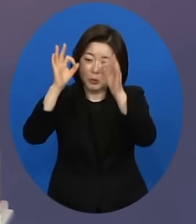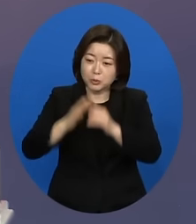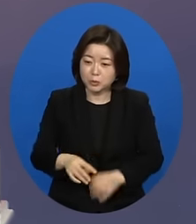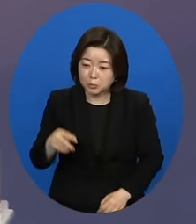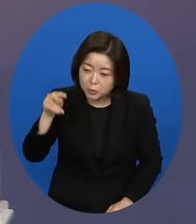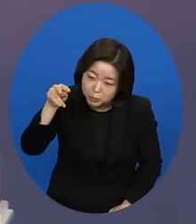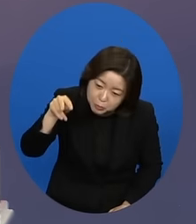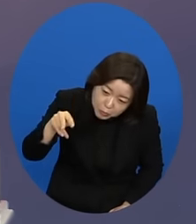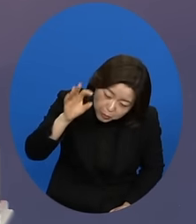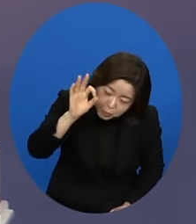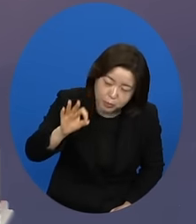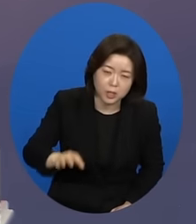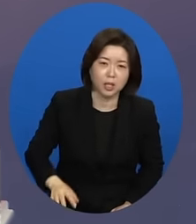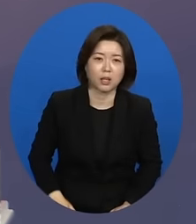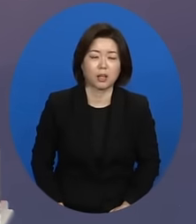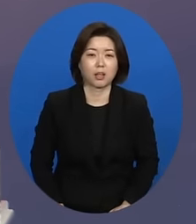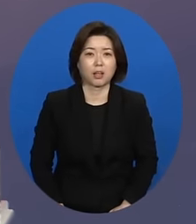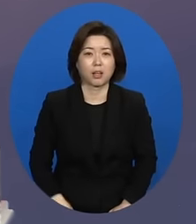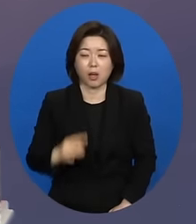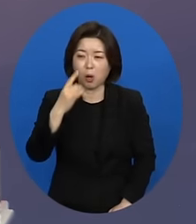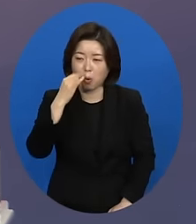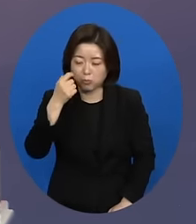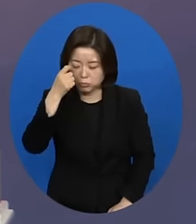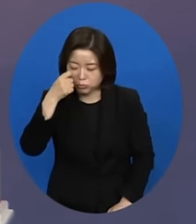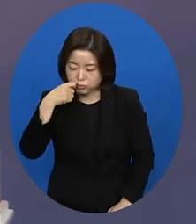울고 계시더라고요. 왜 울어?